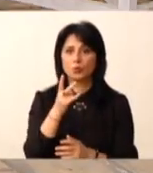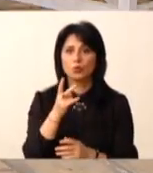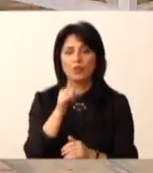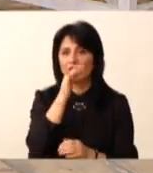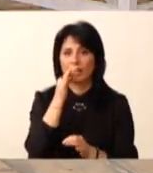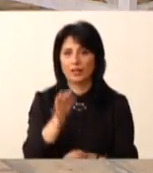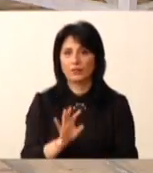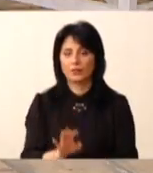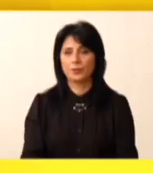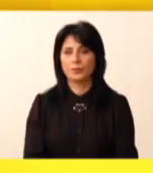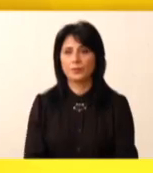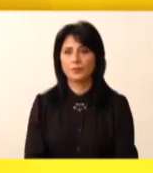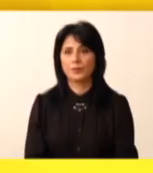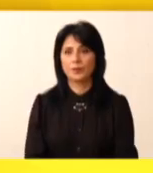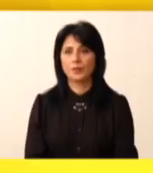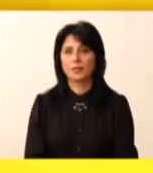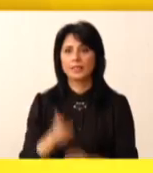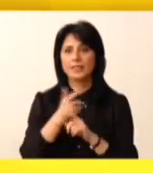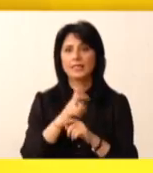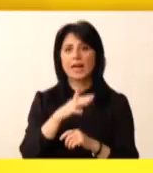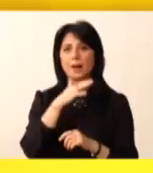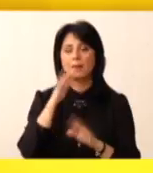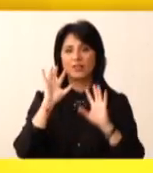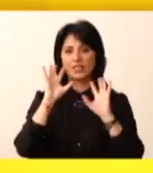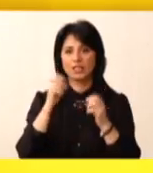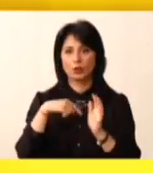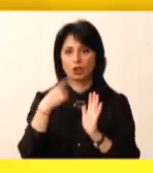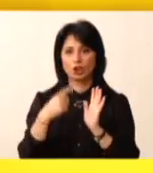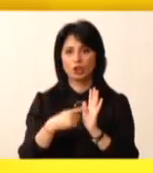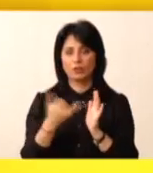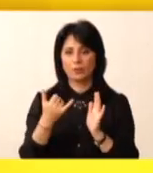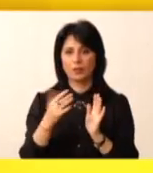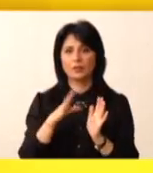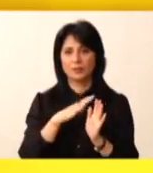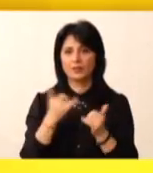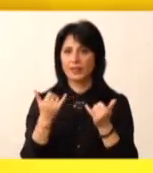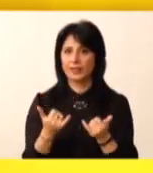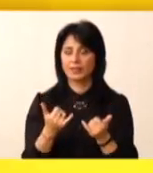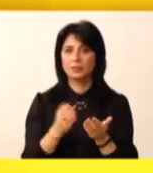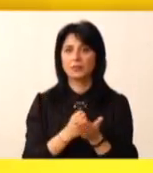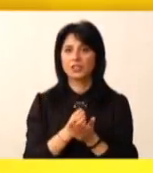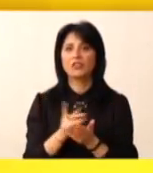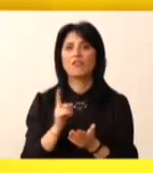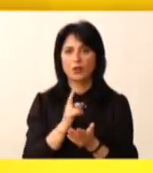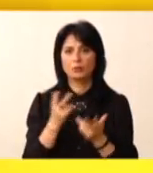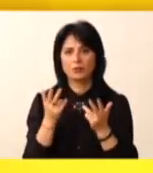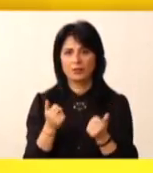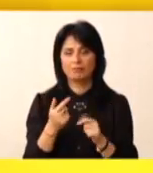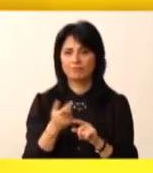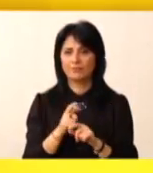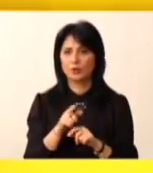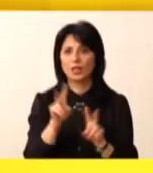მდგომარეობა. Მოკლედ ძალიან ბევრი სერიოზული კითხვა შემოვიდა დღეს. მე პრინციპში ამას ველოდებოდი, იმიტომ